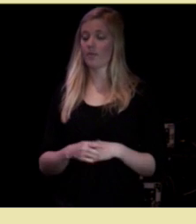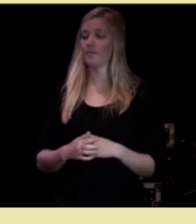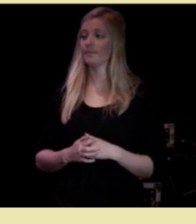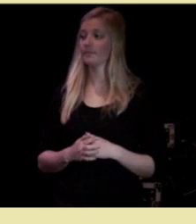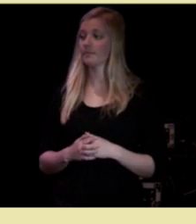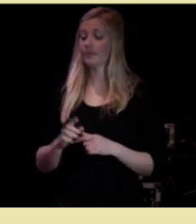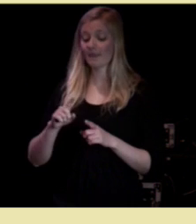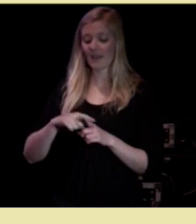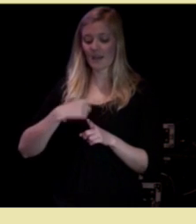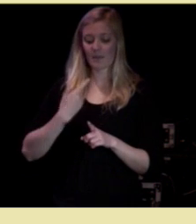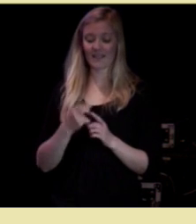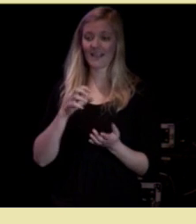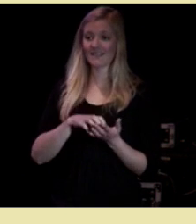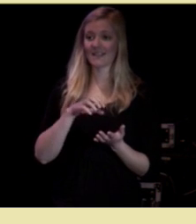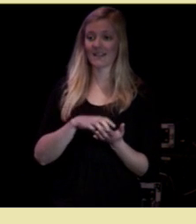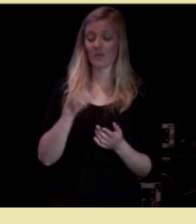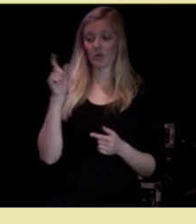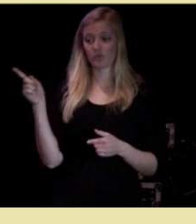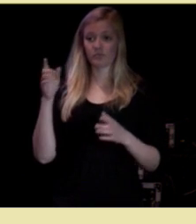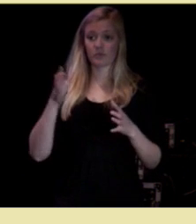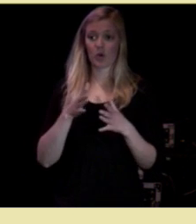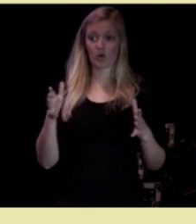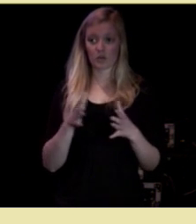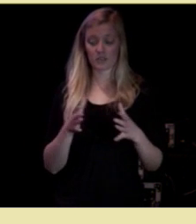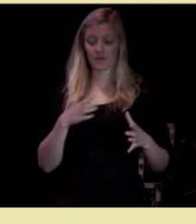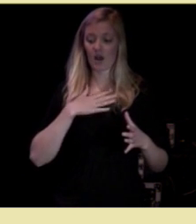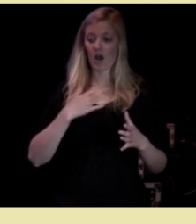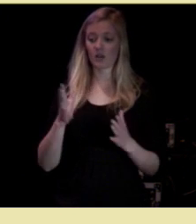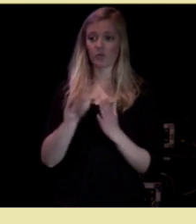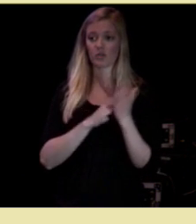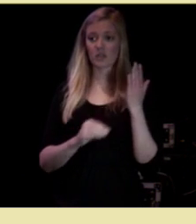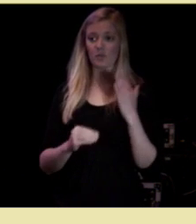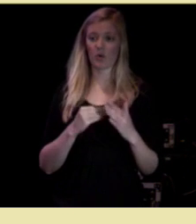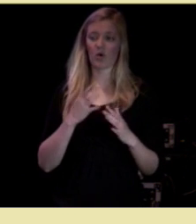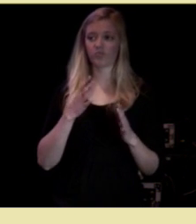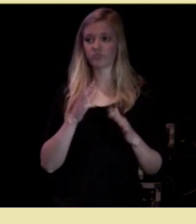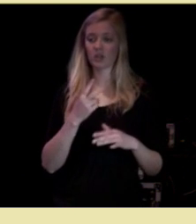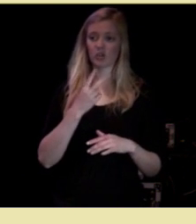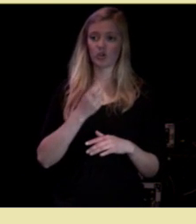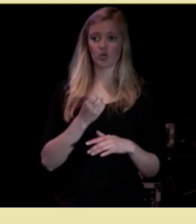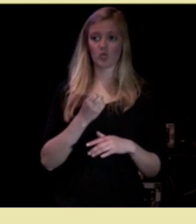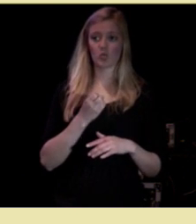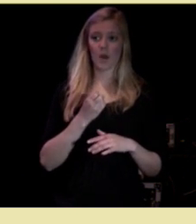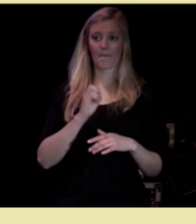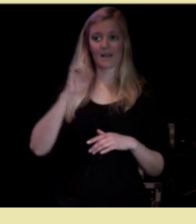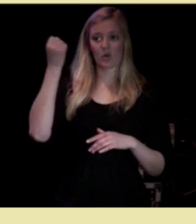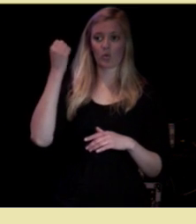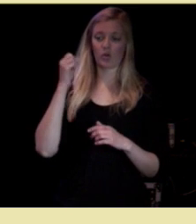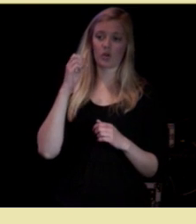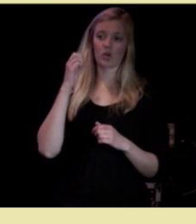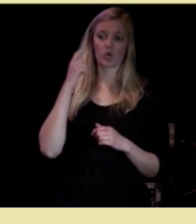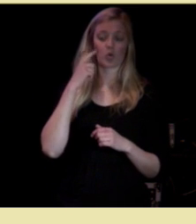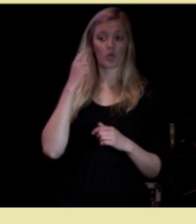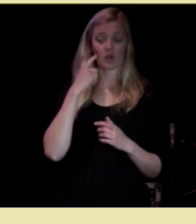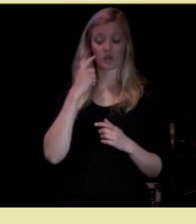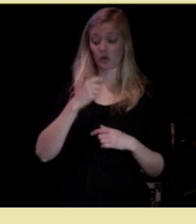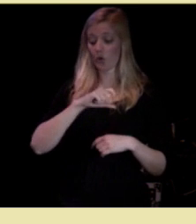Et rehabiliteringssenter på denne størrelsen vil ha et budsjett på opp under 20 millioner kroner. Så når jeg da